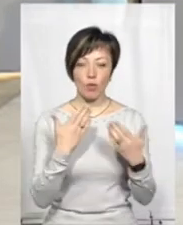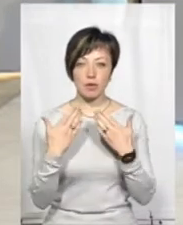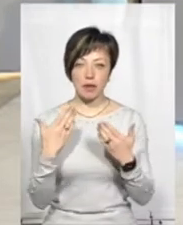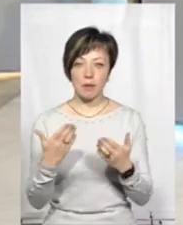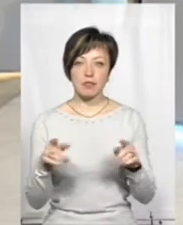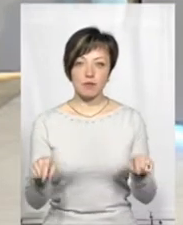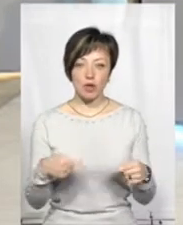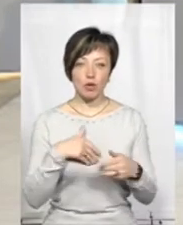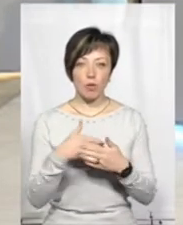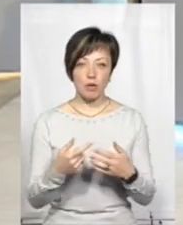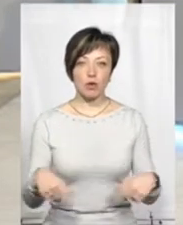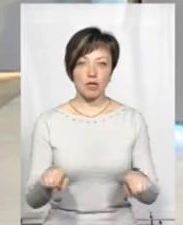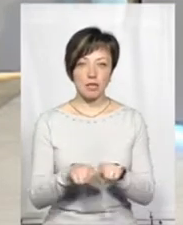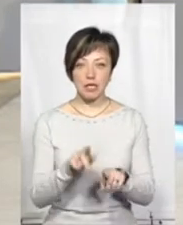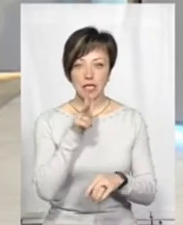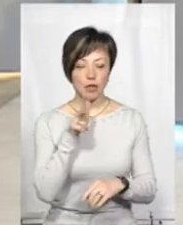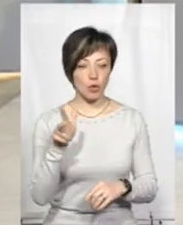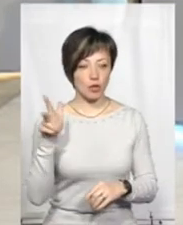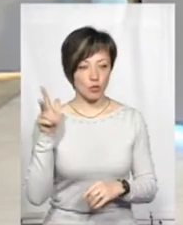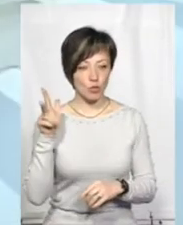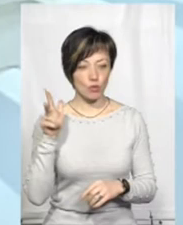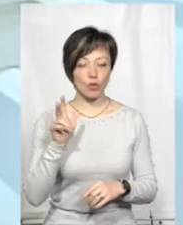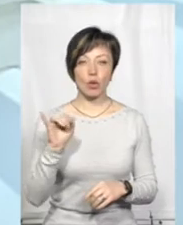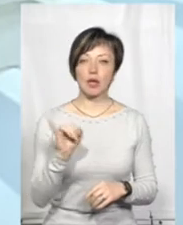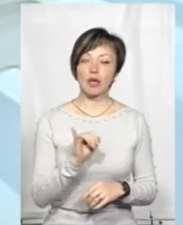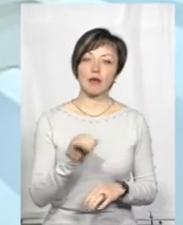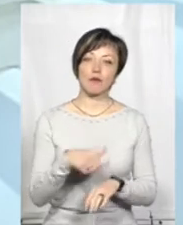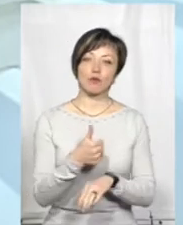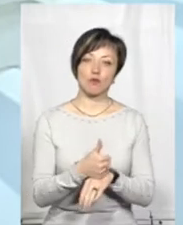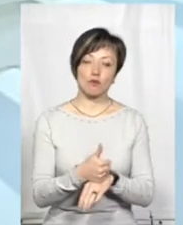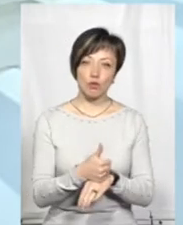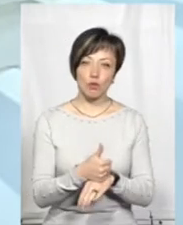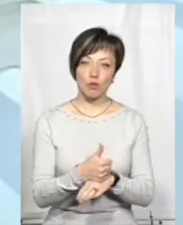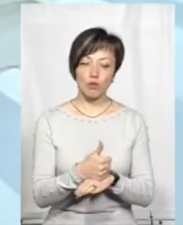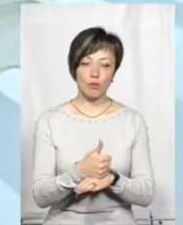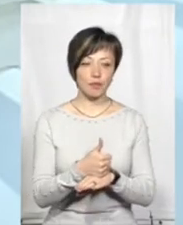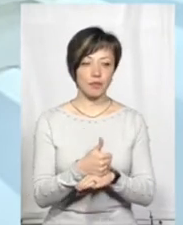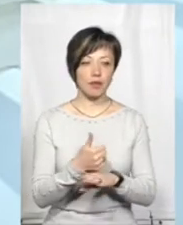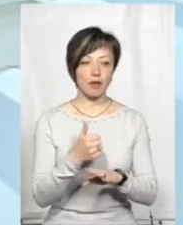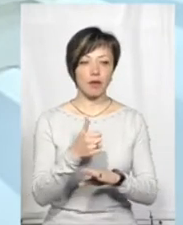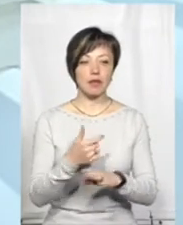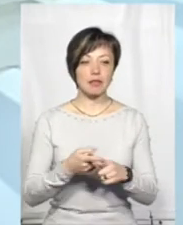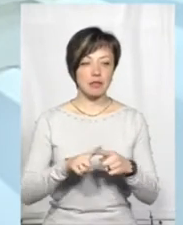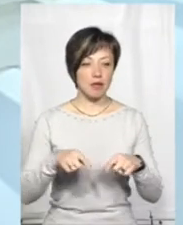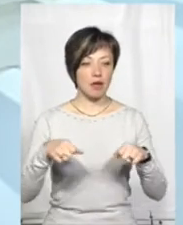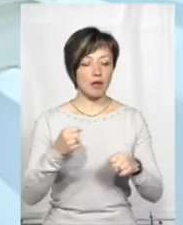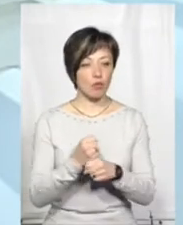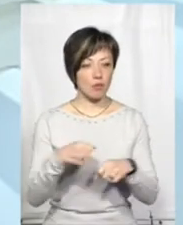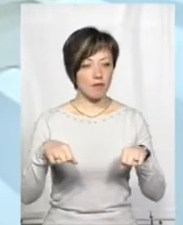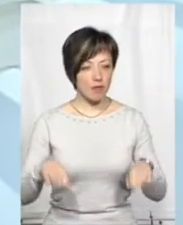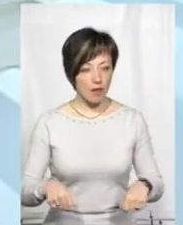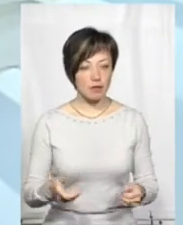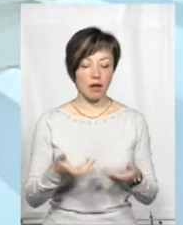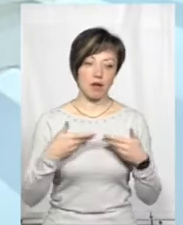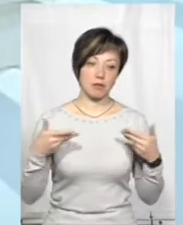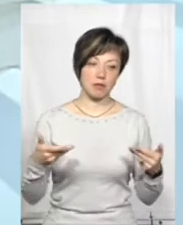комунікаційна. Ми створили громадську організацію ще 3 роки тому, і ми в основному, скажімо так, звичайно, це робить і влада, а ми з своєї